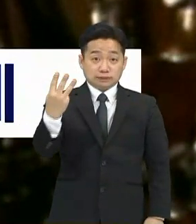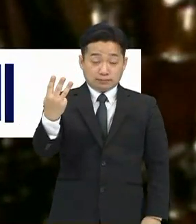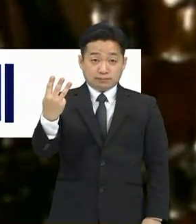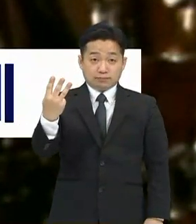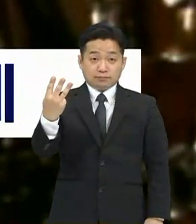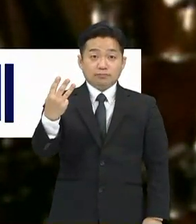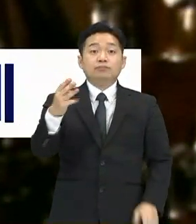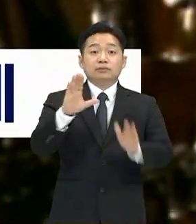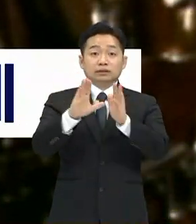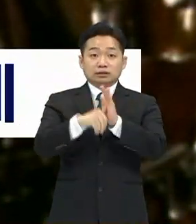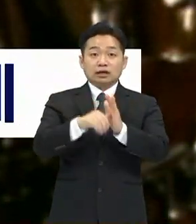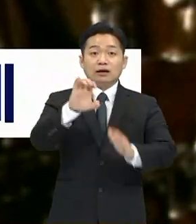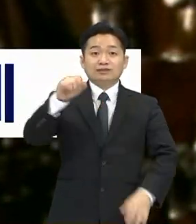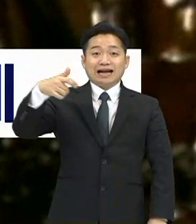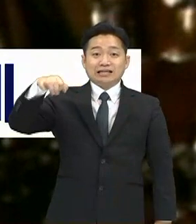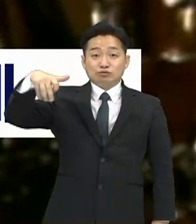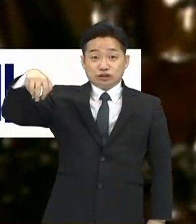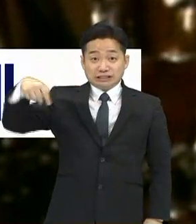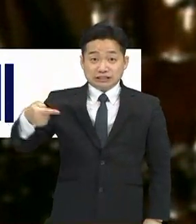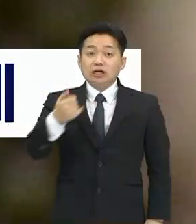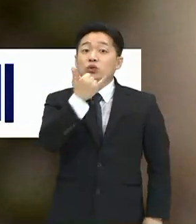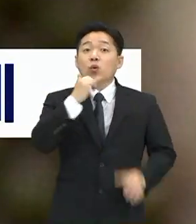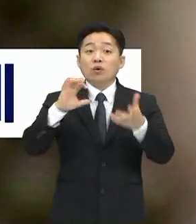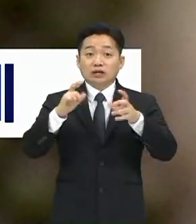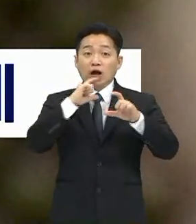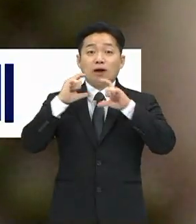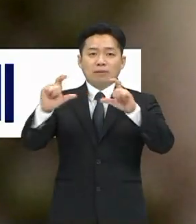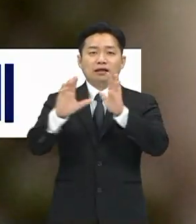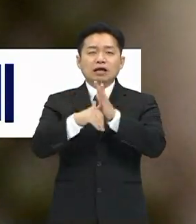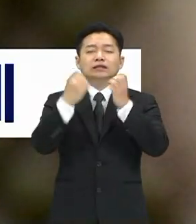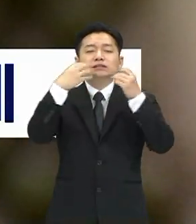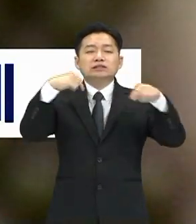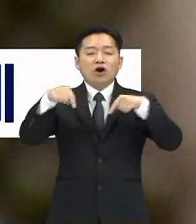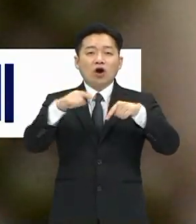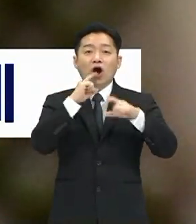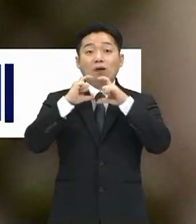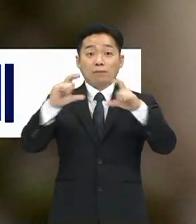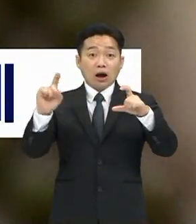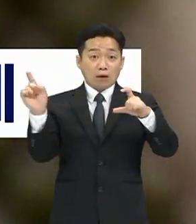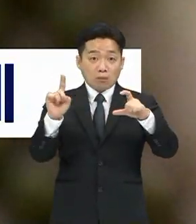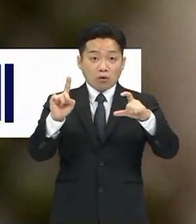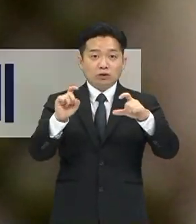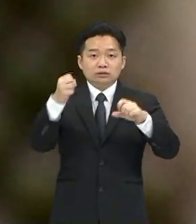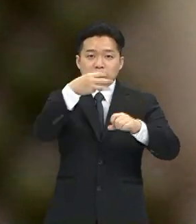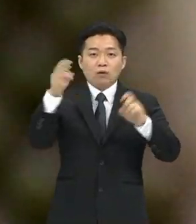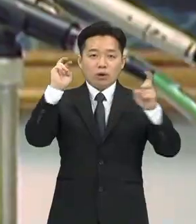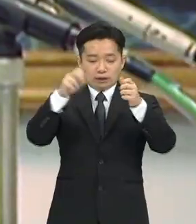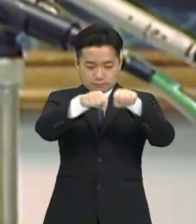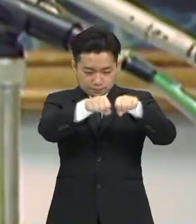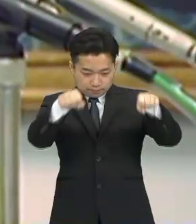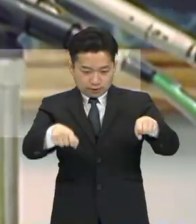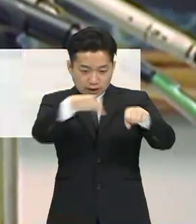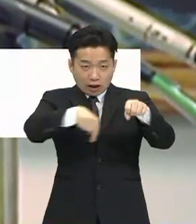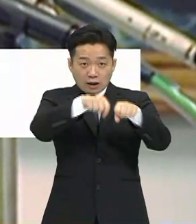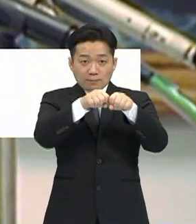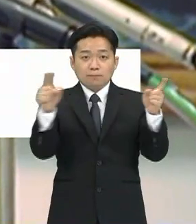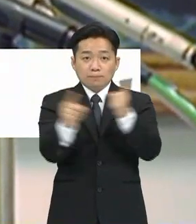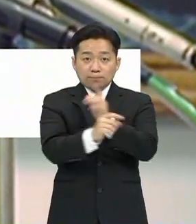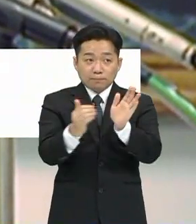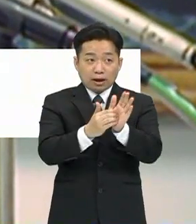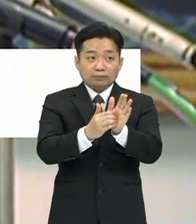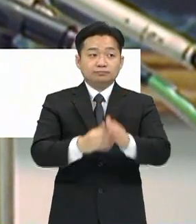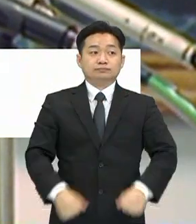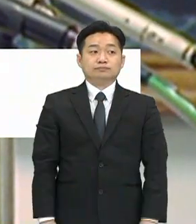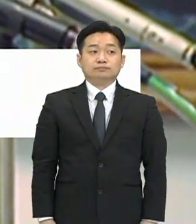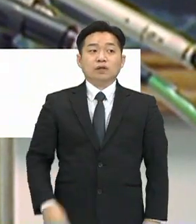이른바 프랑크푸르트 선언으로 신경영에 나선 이 회장은 삼성그룹의 체질을 바꿨습니다. 극단적으로 얘기해 농담이